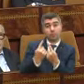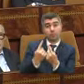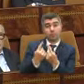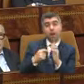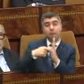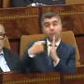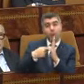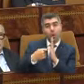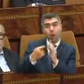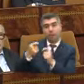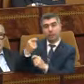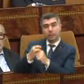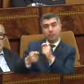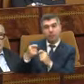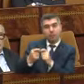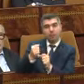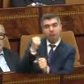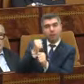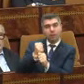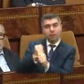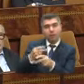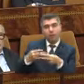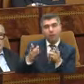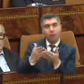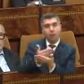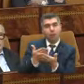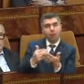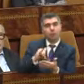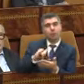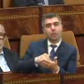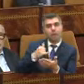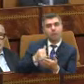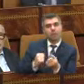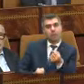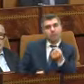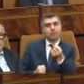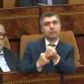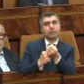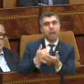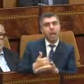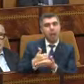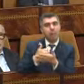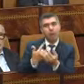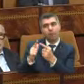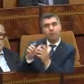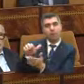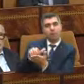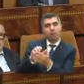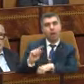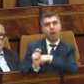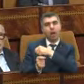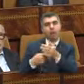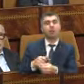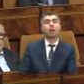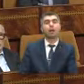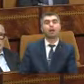لخلق فرص الشغل وتعزيز الدخل لفائدة الشباب ودعم بطاقة طبقة وسطى بالعالم القروي. كما